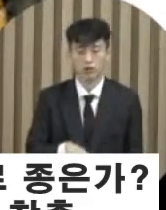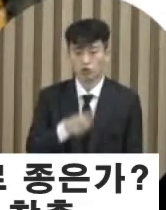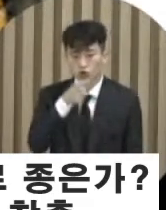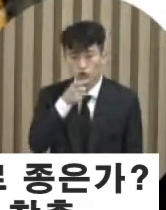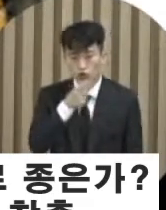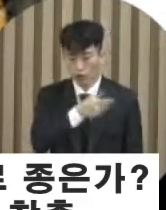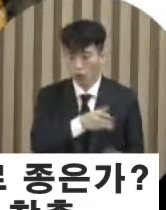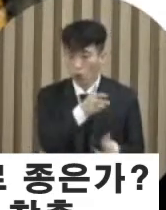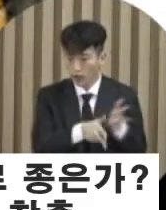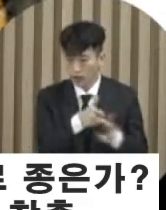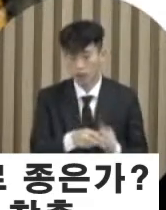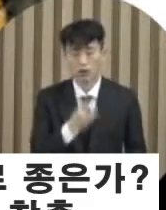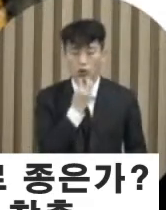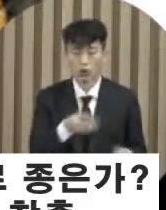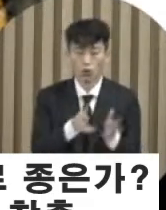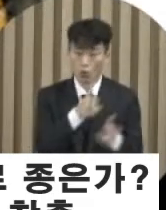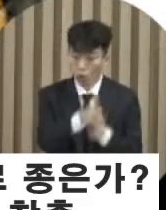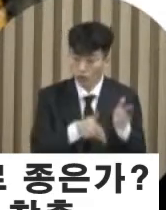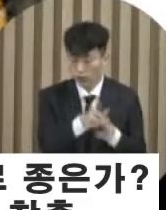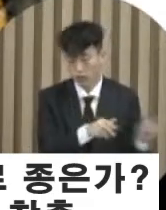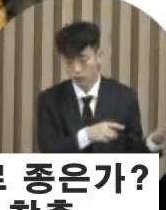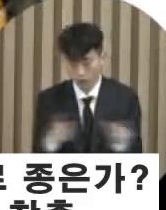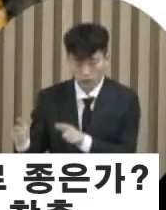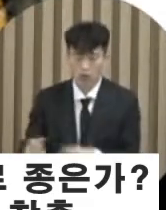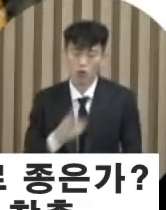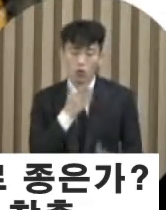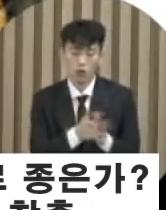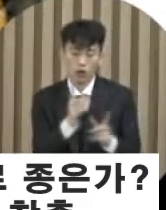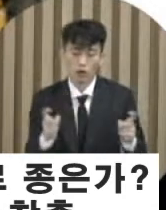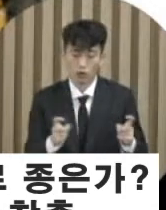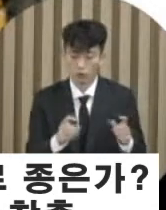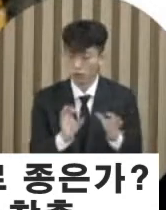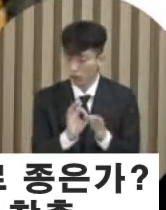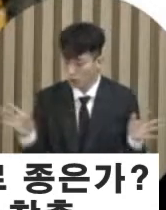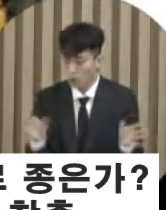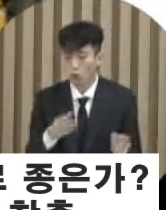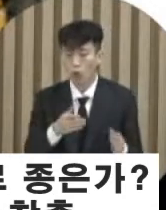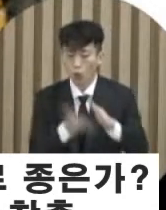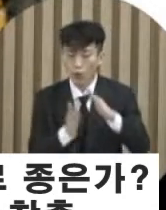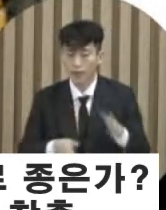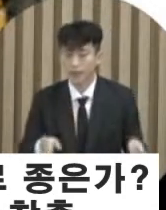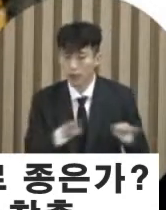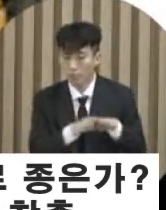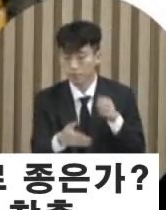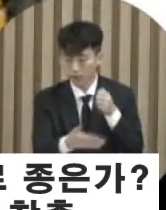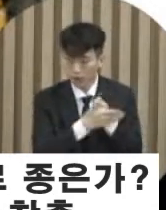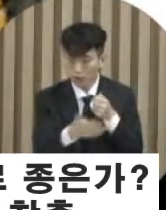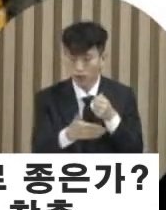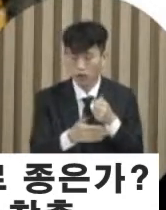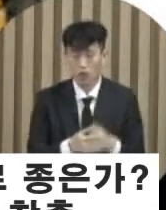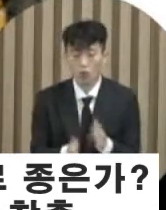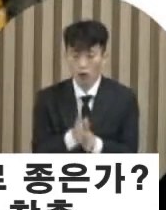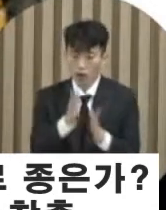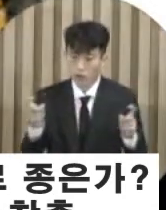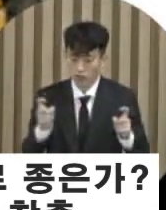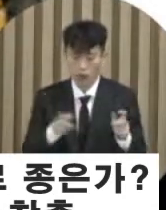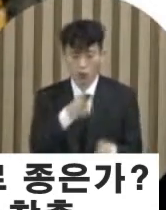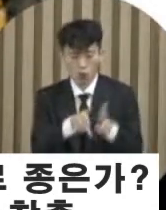농어촌공사, 경기도시공사와 같은 화성시와 큰 연관이 없는 타 공기업에 의해서 화성시 전 지역이